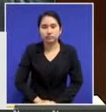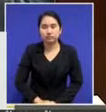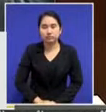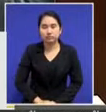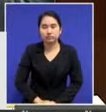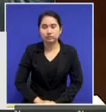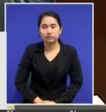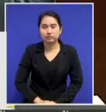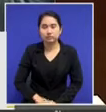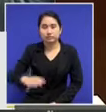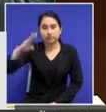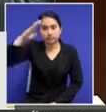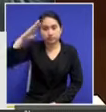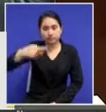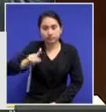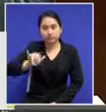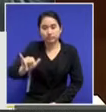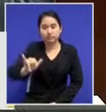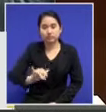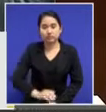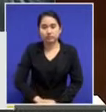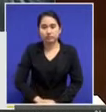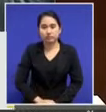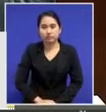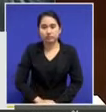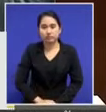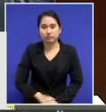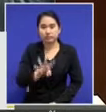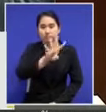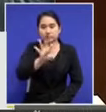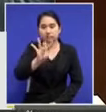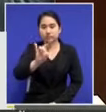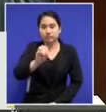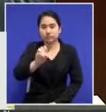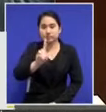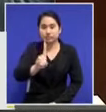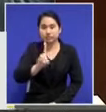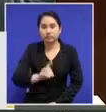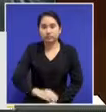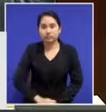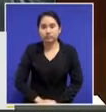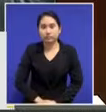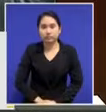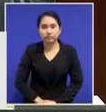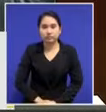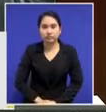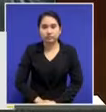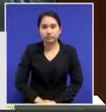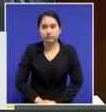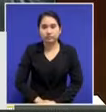ญาสิริ พลเอกประยุทธ์จันทร์โอชาครับ 481นายวันชัยสอนสิ